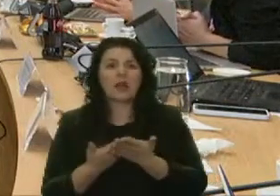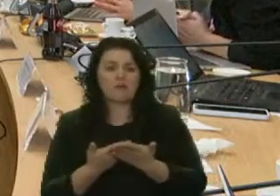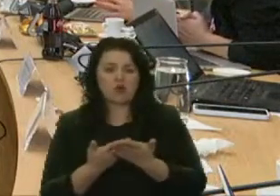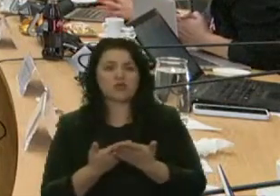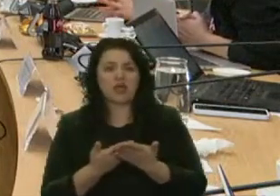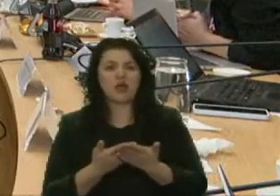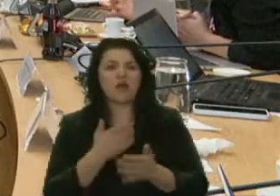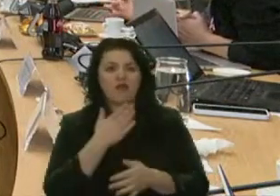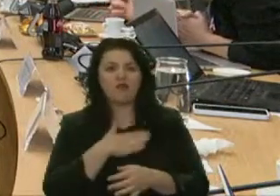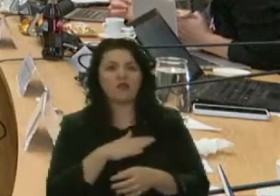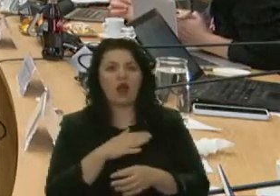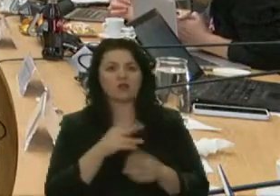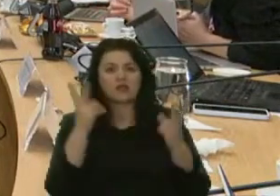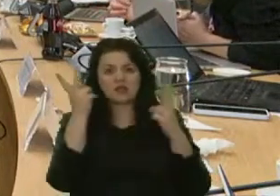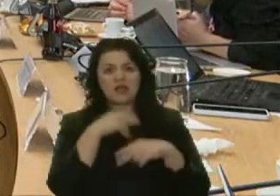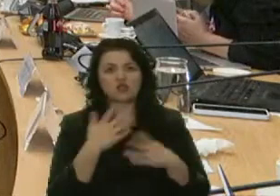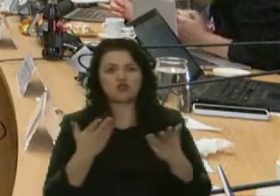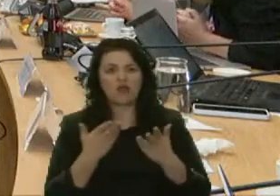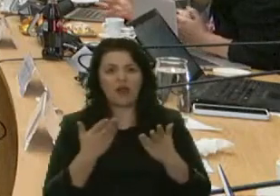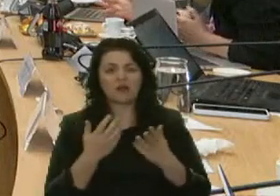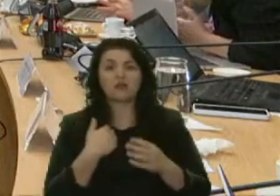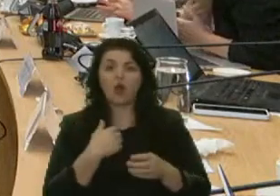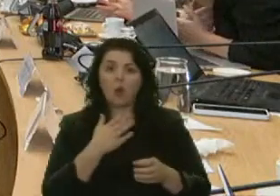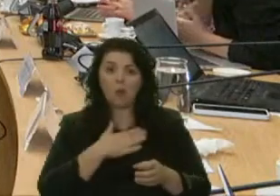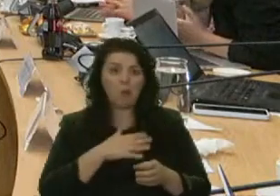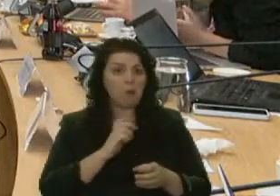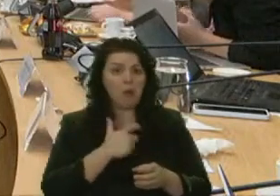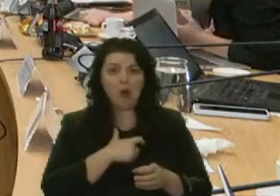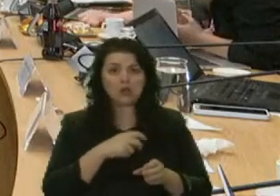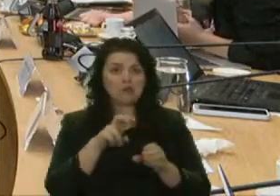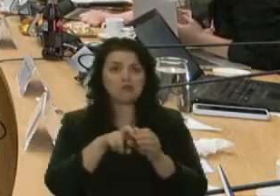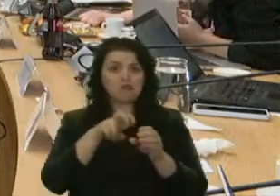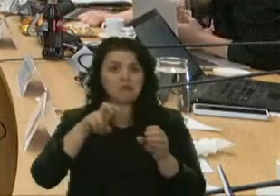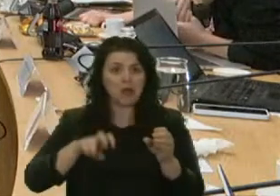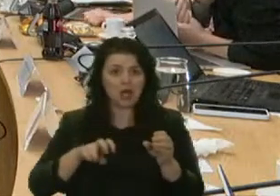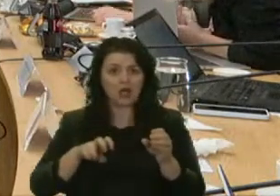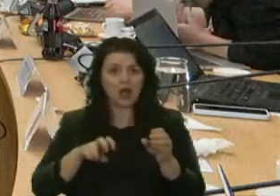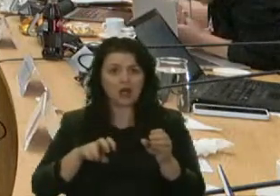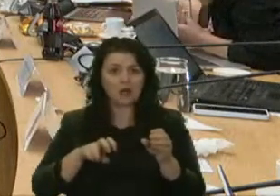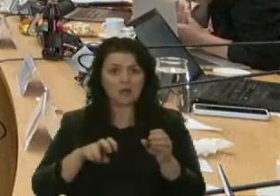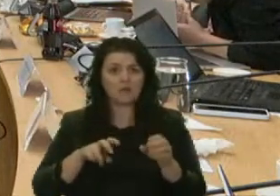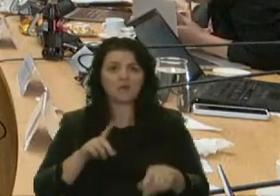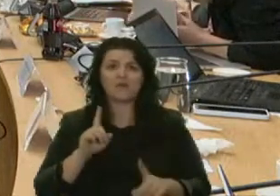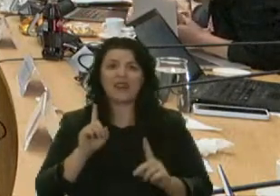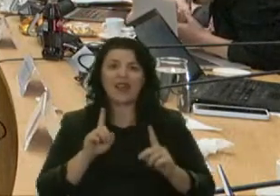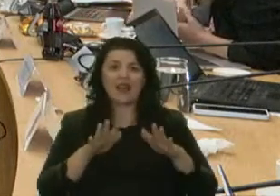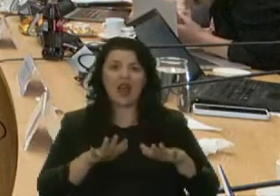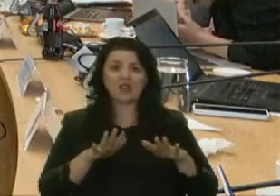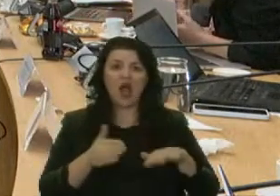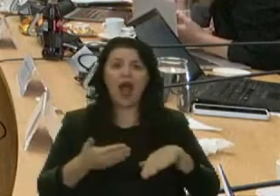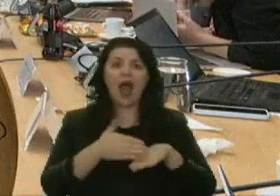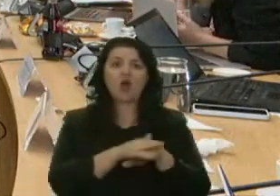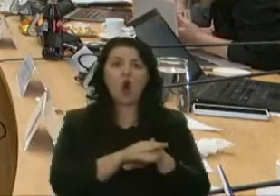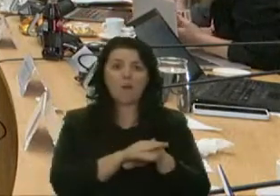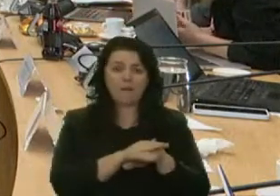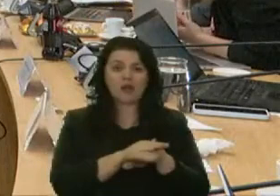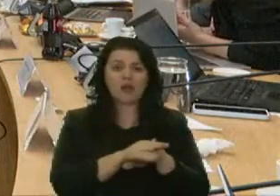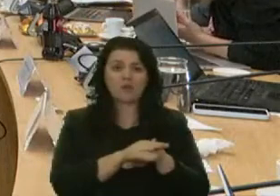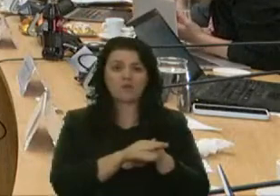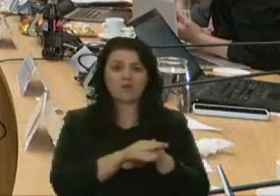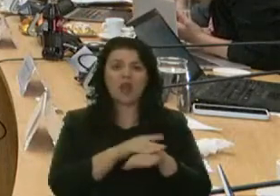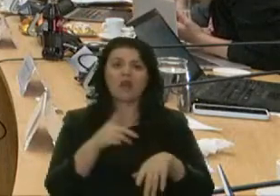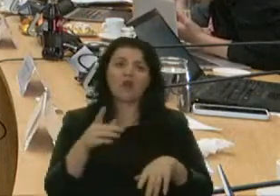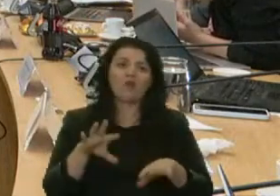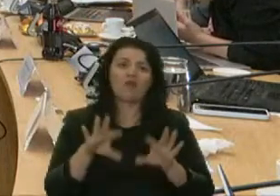vrea doar să înțeleg ceva Eu sunt de acord să retrag astăzi pe cel propus de mine în caz cazul în care acoperă și următoarea